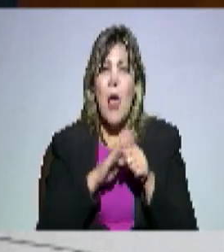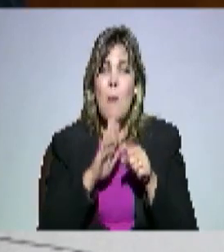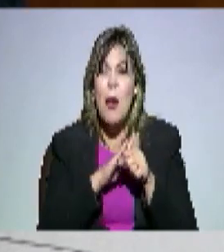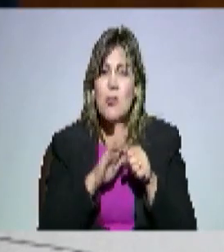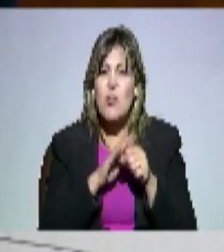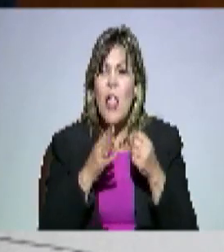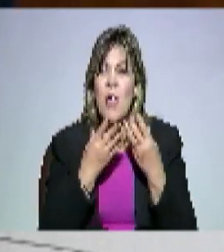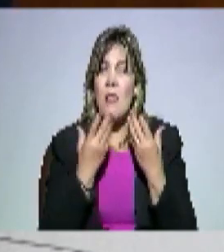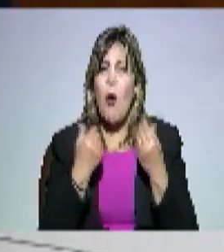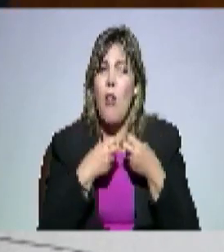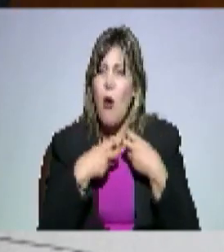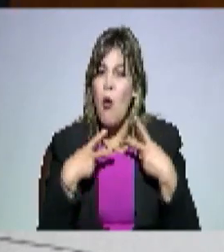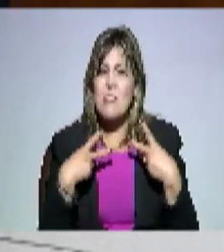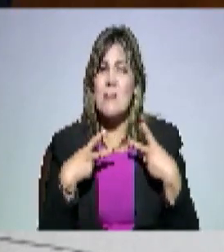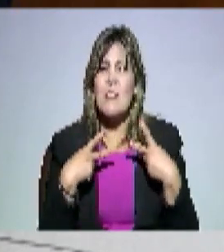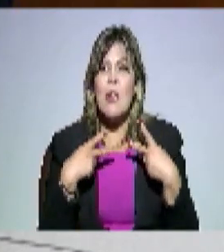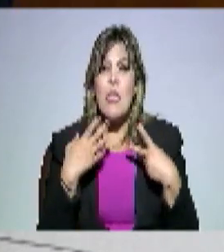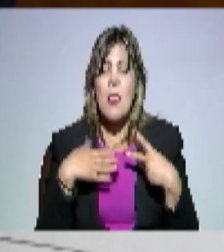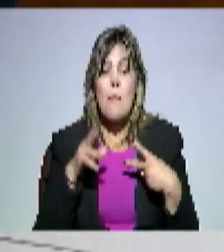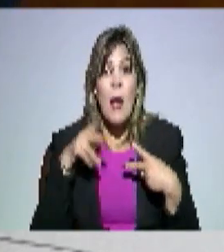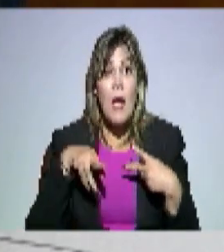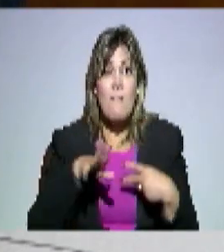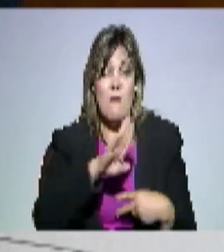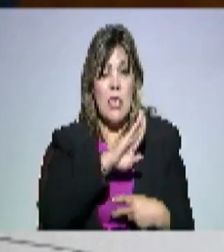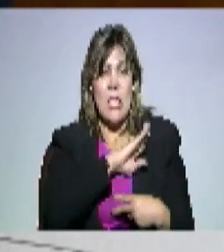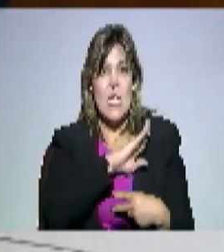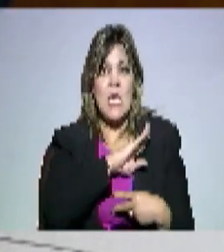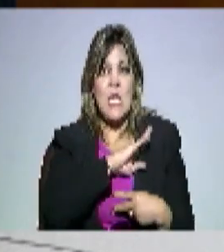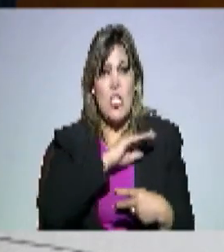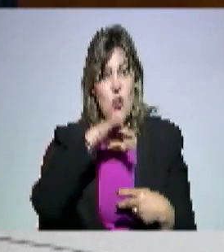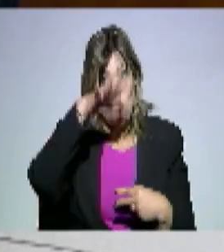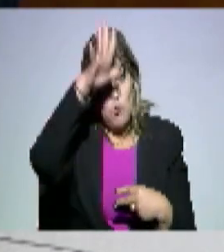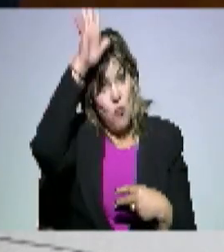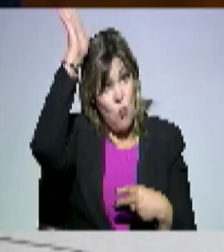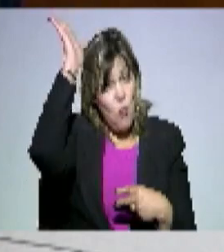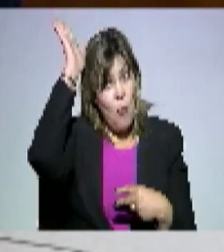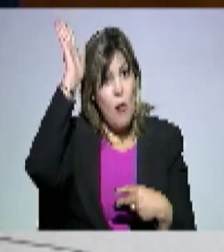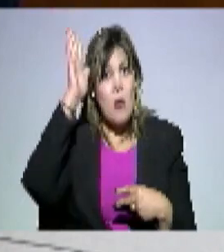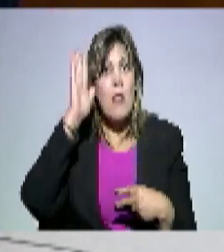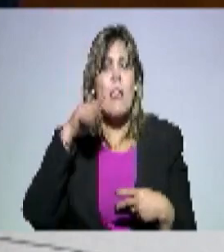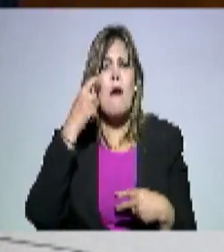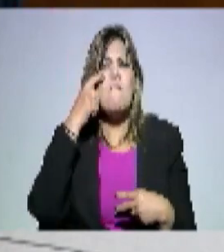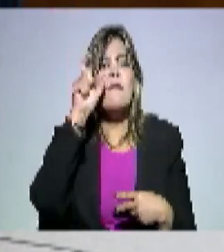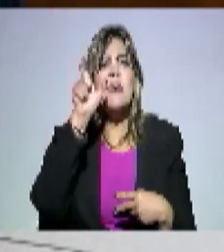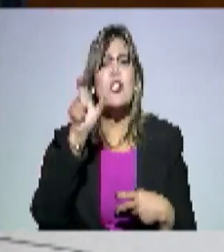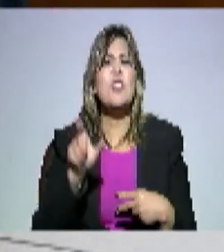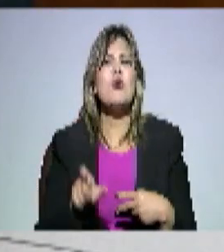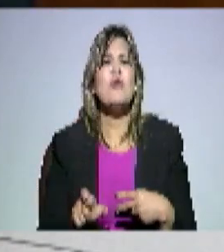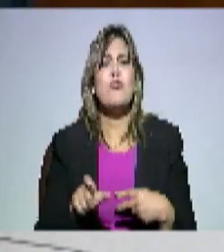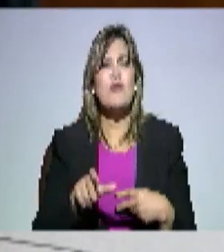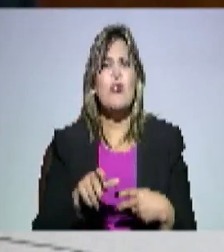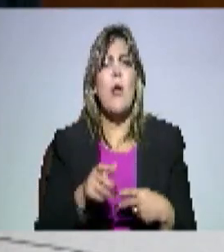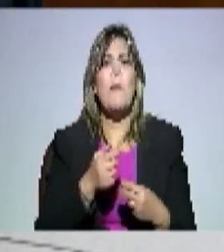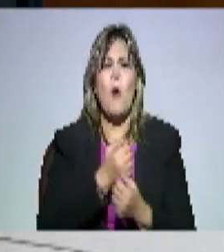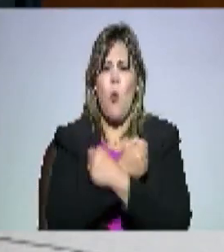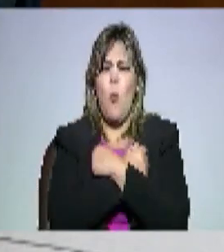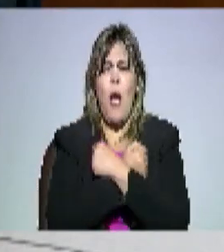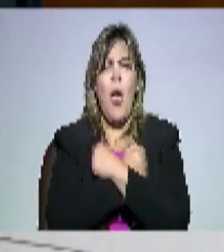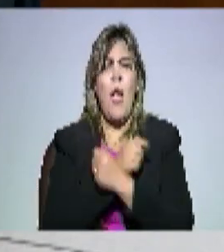ومعديه كتيبه من الجيش الروماني كان فيها الشاب الوثني باخوميوس اهل اسنا طلعوا بمحبه